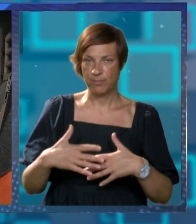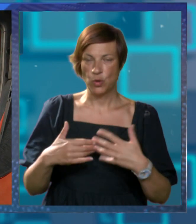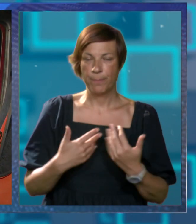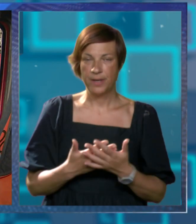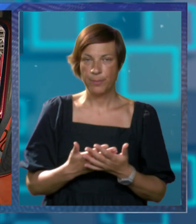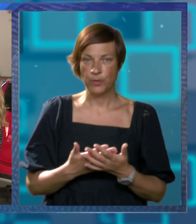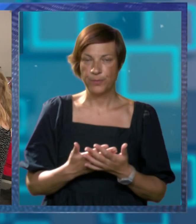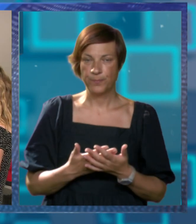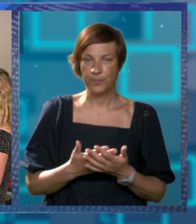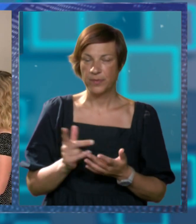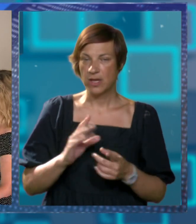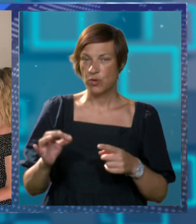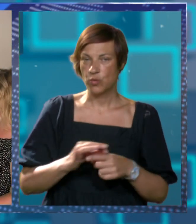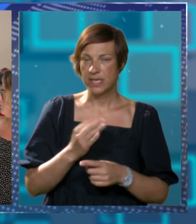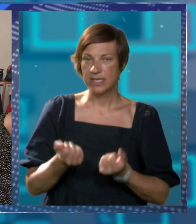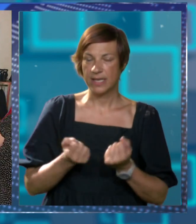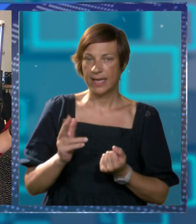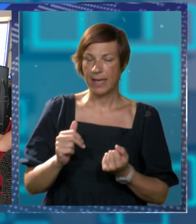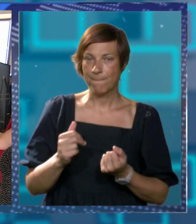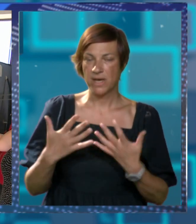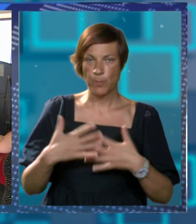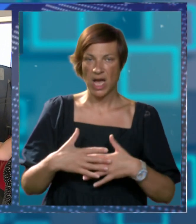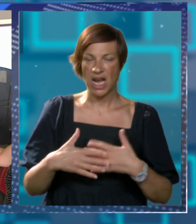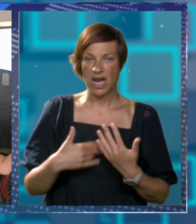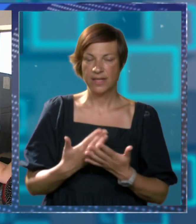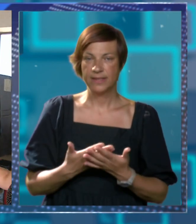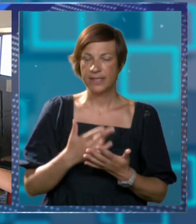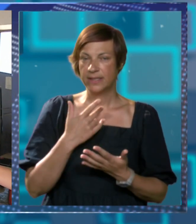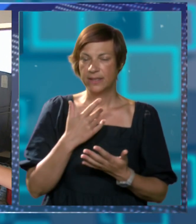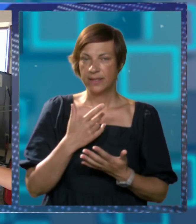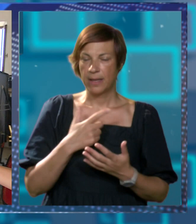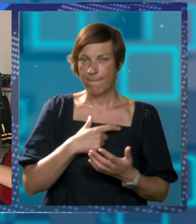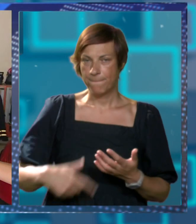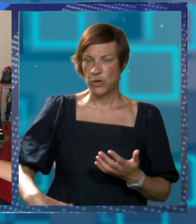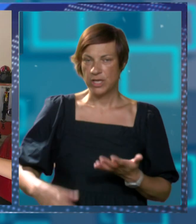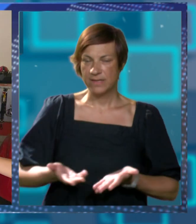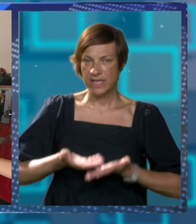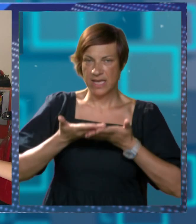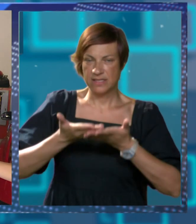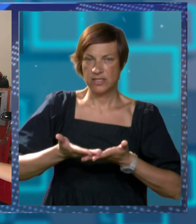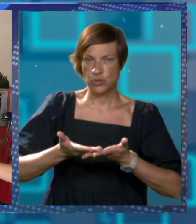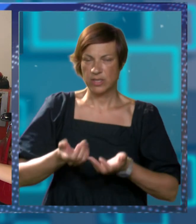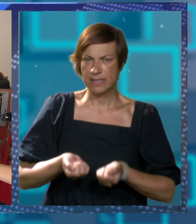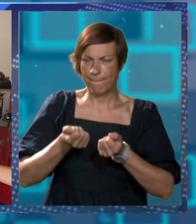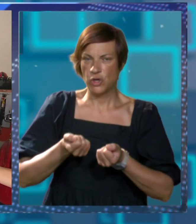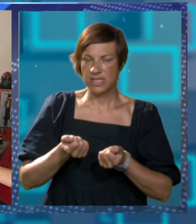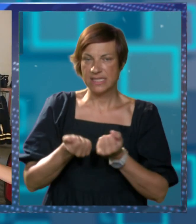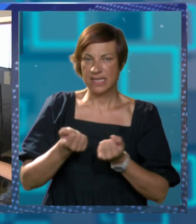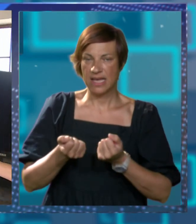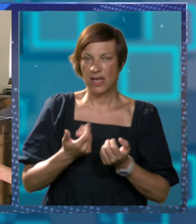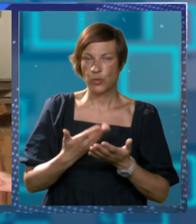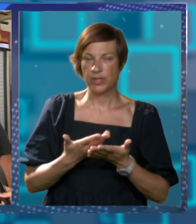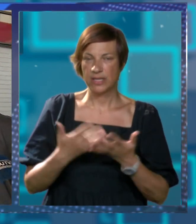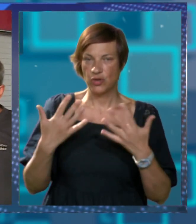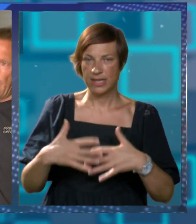opremu. U nesrećenih za automobile imamo hidraulični alat, pojaseve, jastuke za podizat aute i to